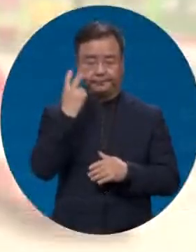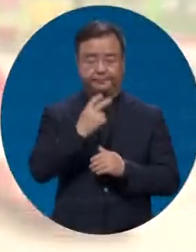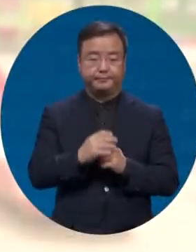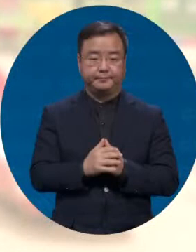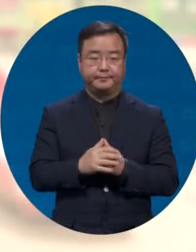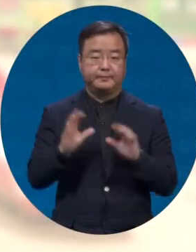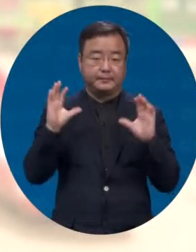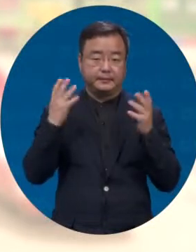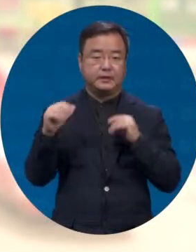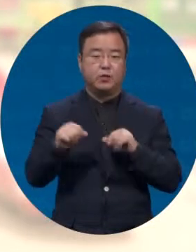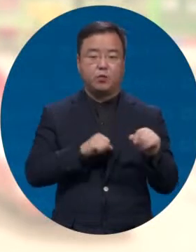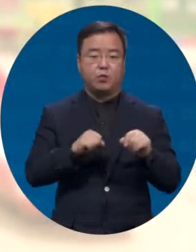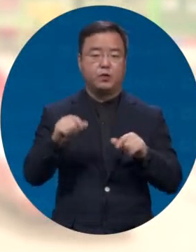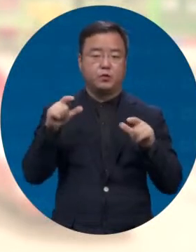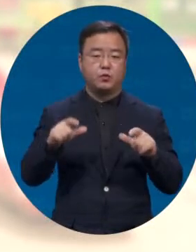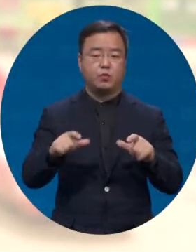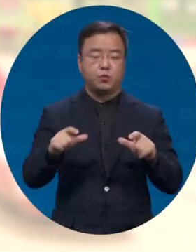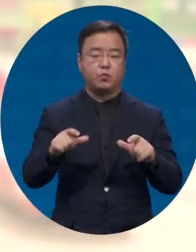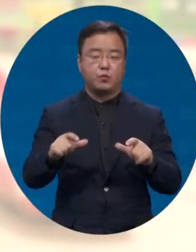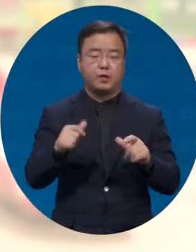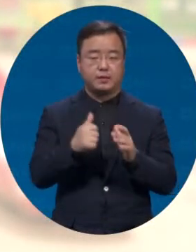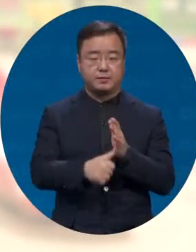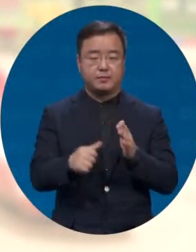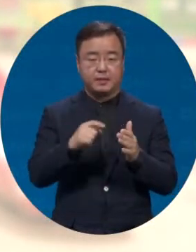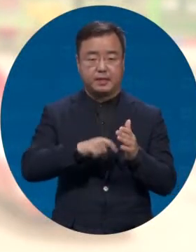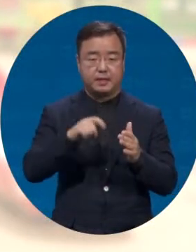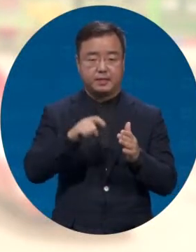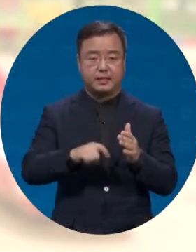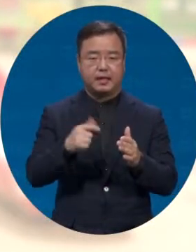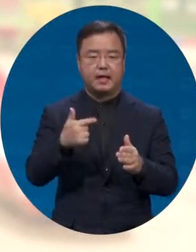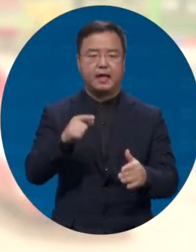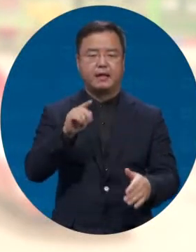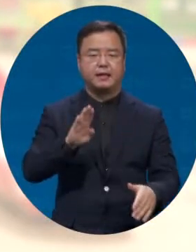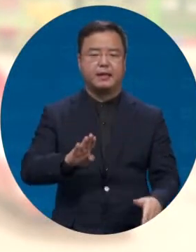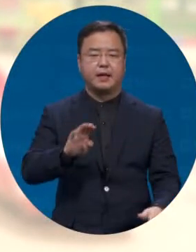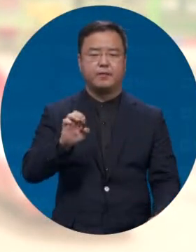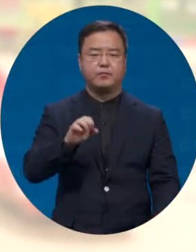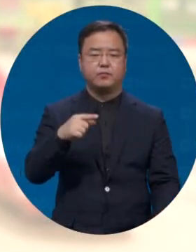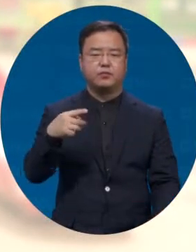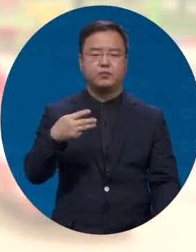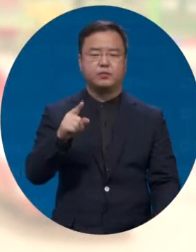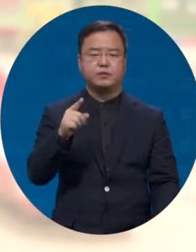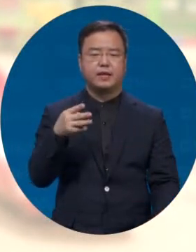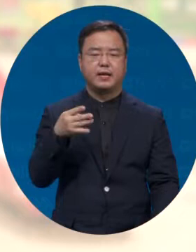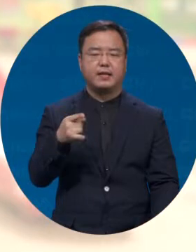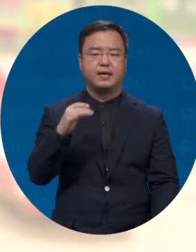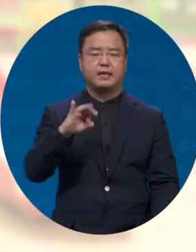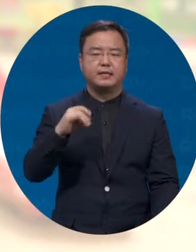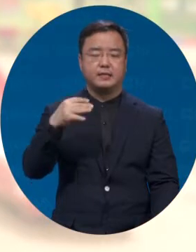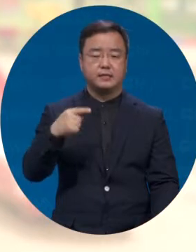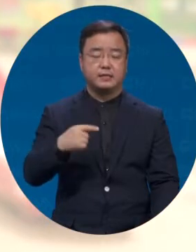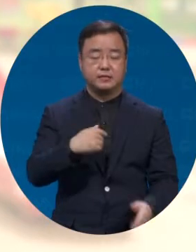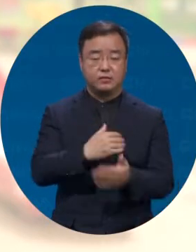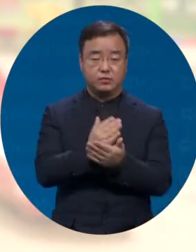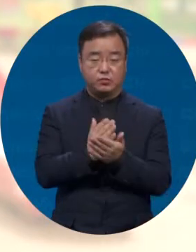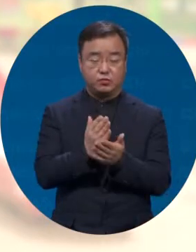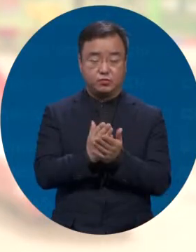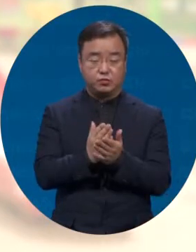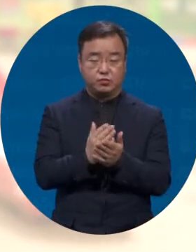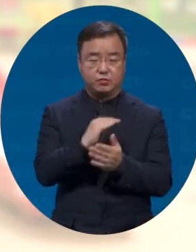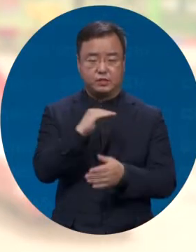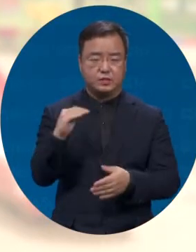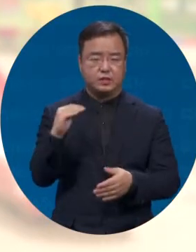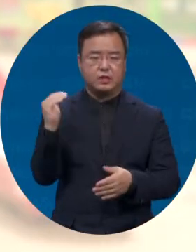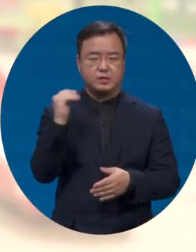어린이 활동공간 의 마감제 쏙 납과 프탈레이트 류가 소재 이 기준이 대폭 강화된 만큼 현장에서